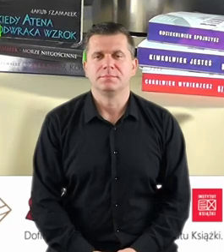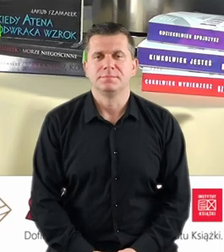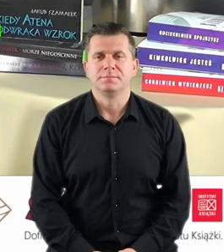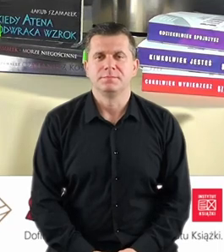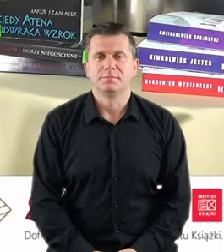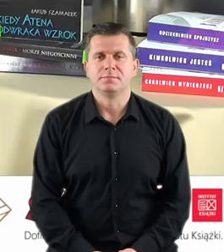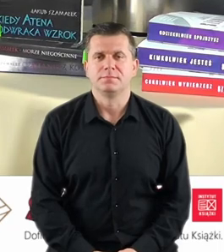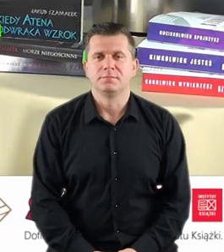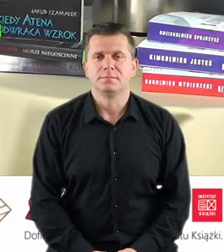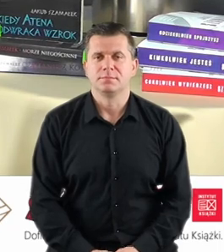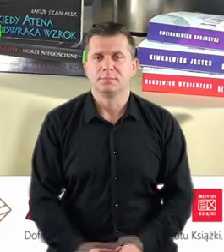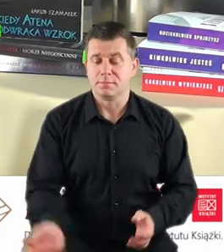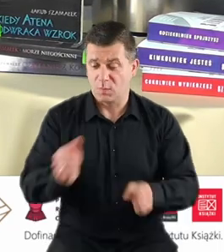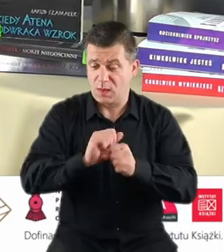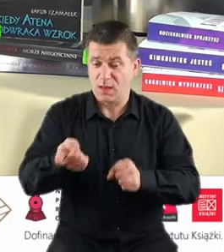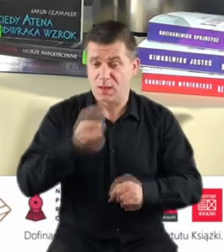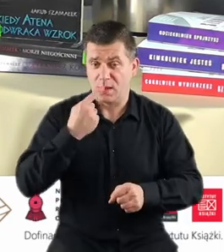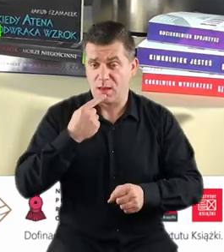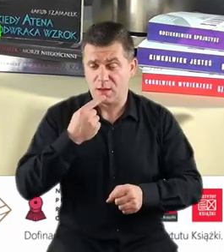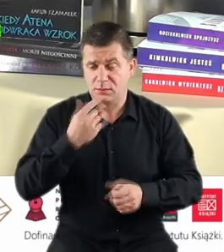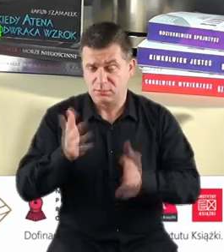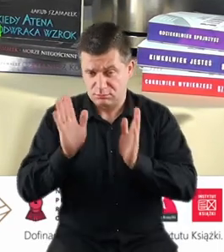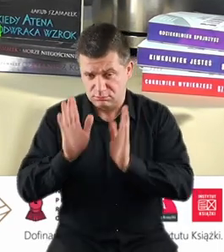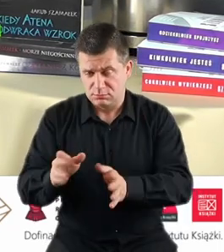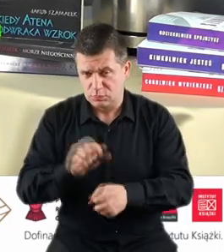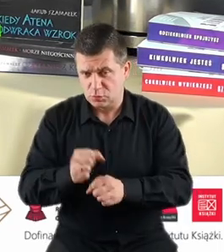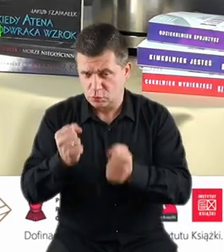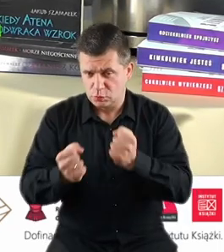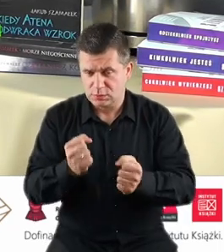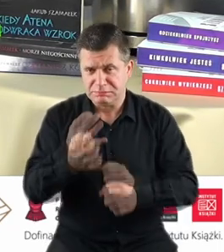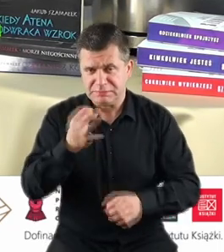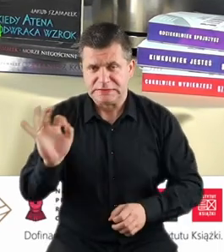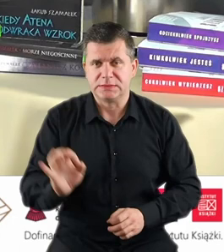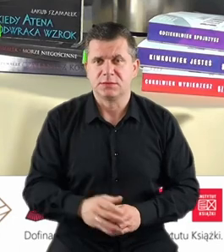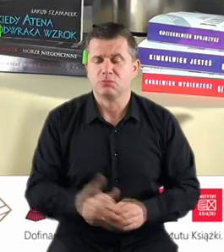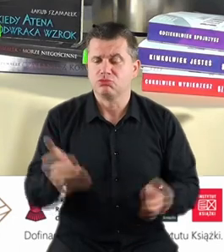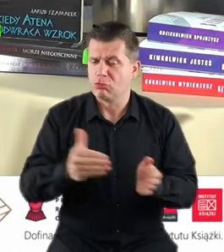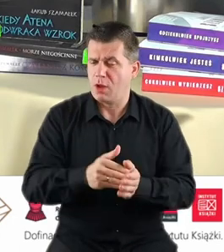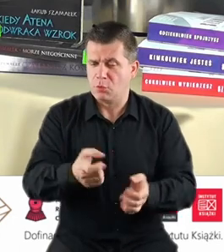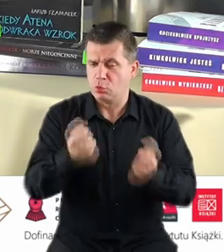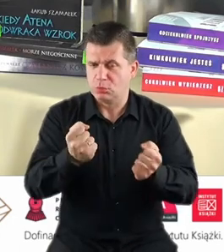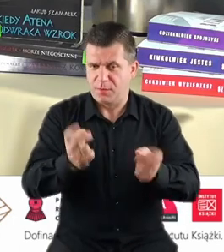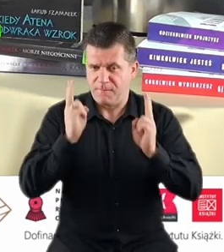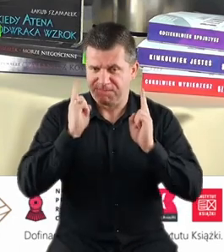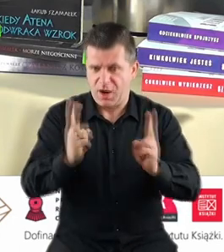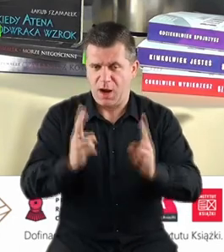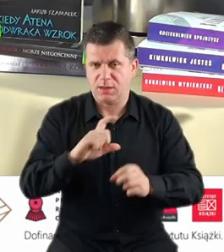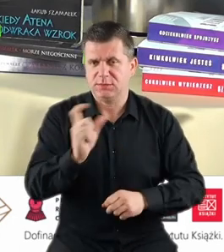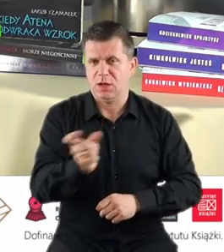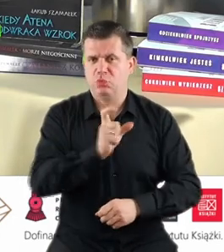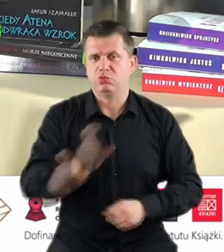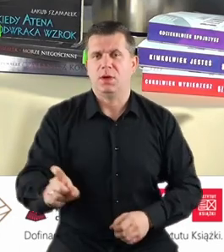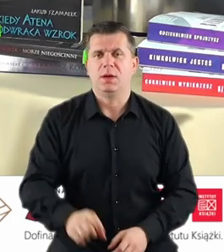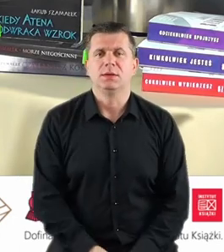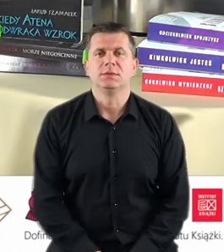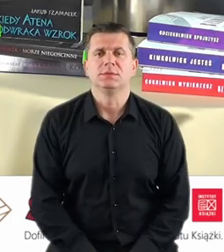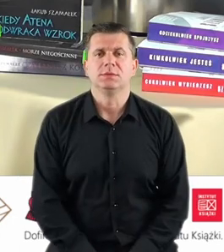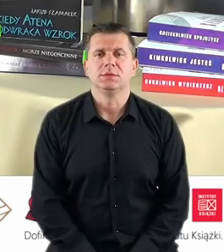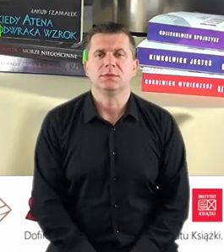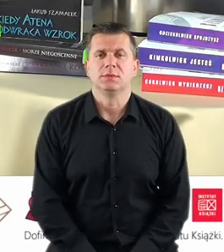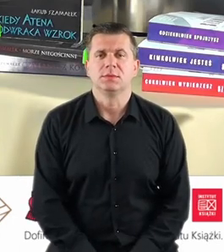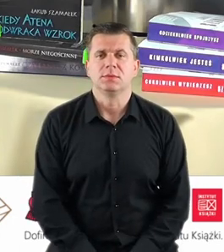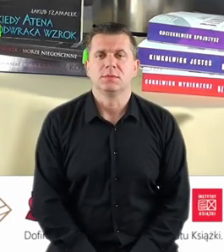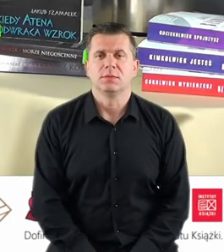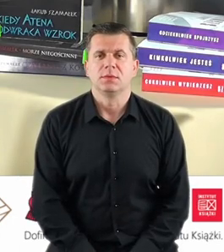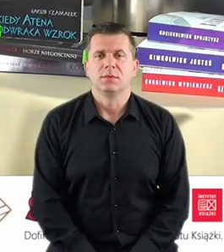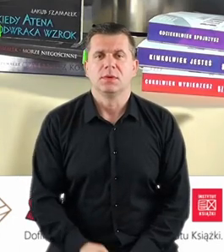niespotykane. Czyli jednak jest to taki język formulaiczny. No i trzeba się trzymać faktów cały czas. A ten